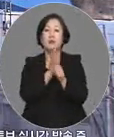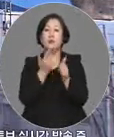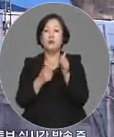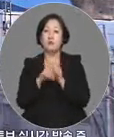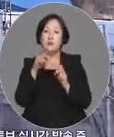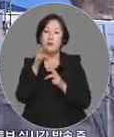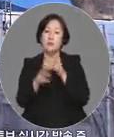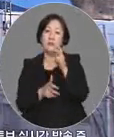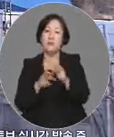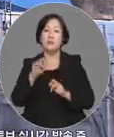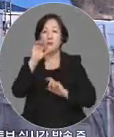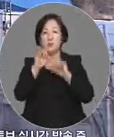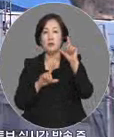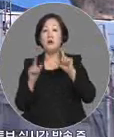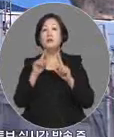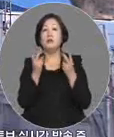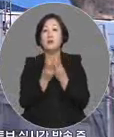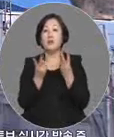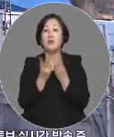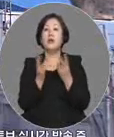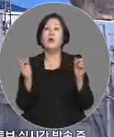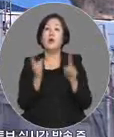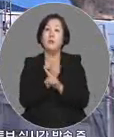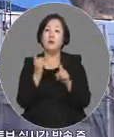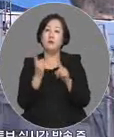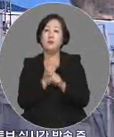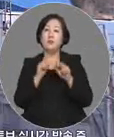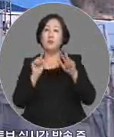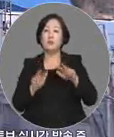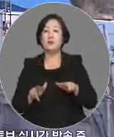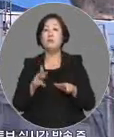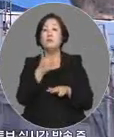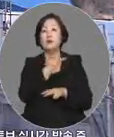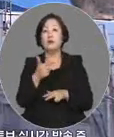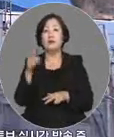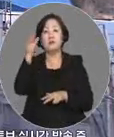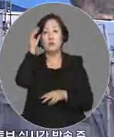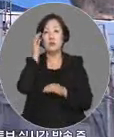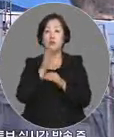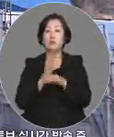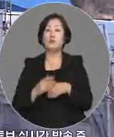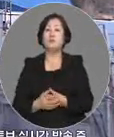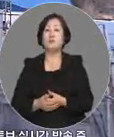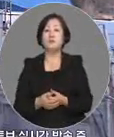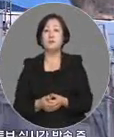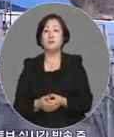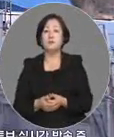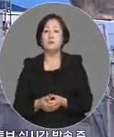산업 지형을 어떻게 바꿔놓을지 벌써부터 기대가 모아지고 있습니다. UBC 뉴스 김진구입니다.